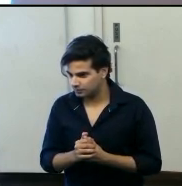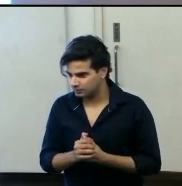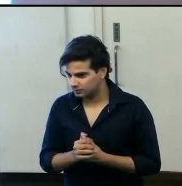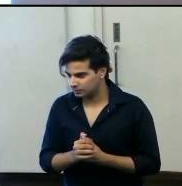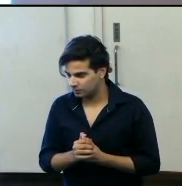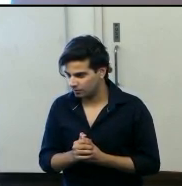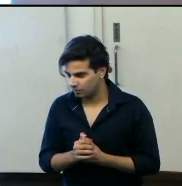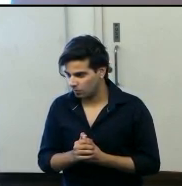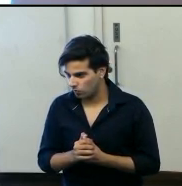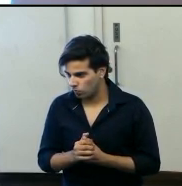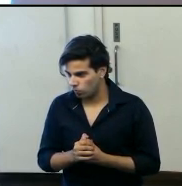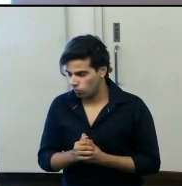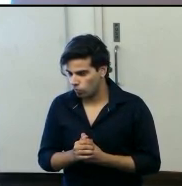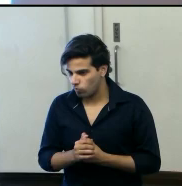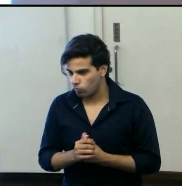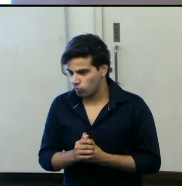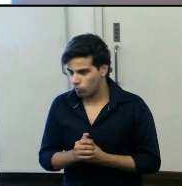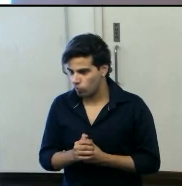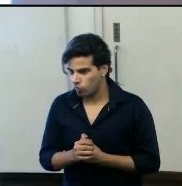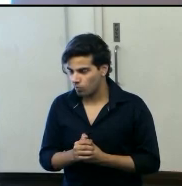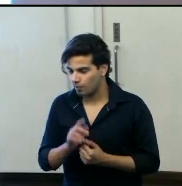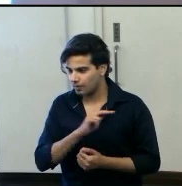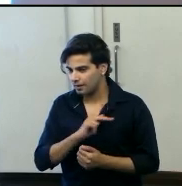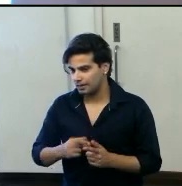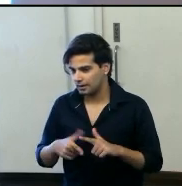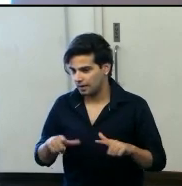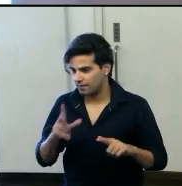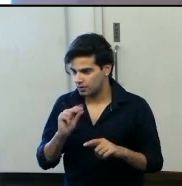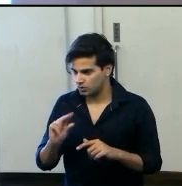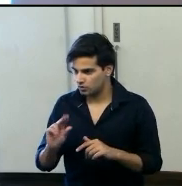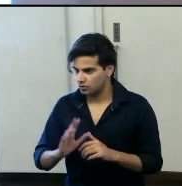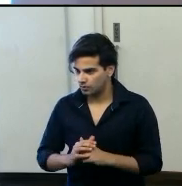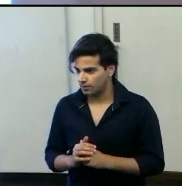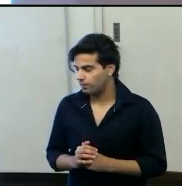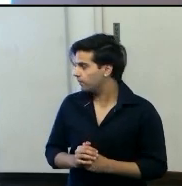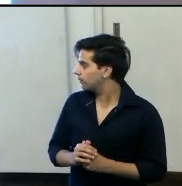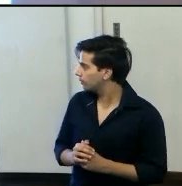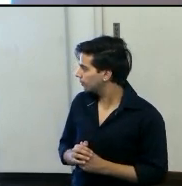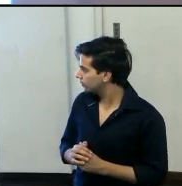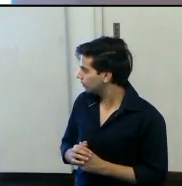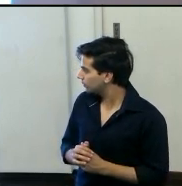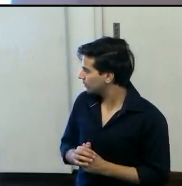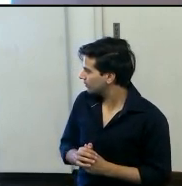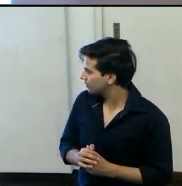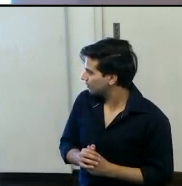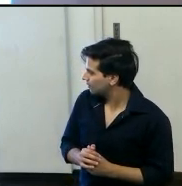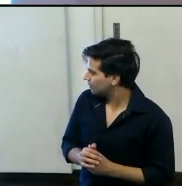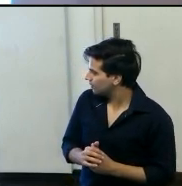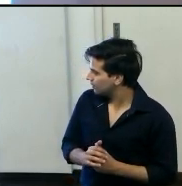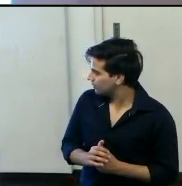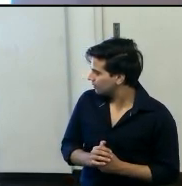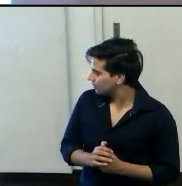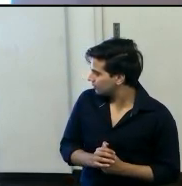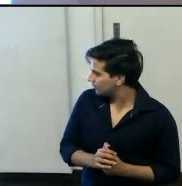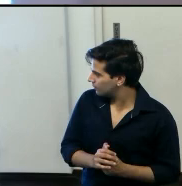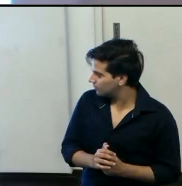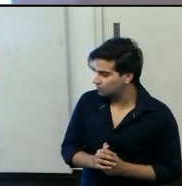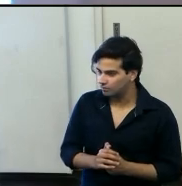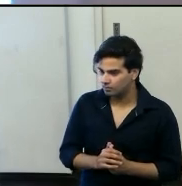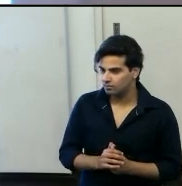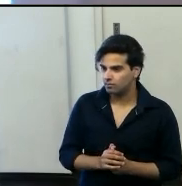ಗೆಜ್ಜೆ ಗುನುಗುತ್ತಲಿತ್ತು. ನೀನೇ ನೀನೇ ಎಂದುಕೊಂಡಿದ್ದೆ, ನೀನಾಗಿರಲಿಲ್ಲ. ನೀಲಾಂಜನಿ